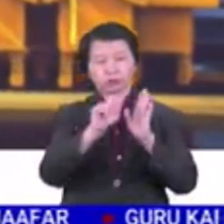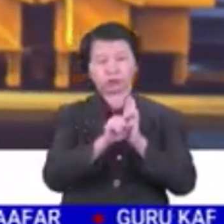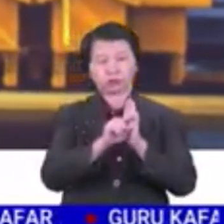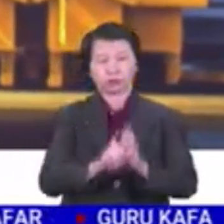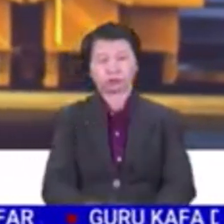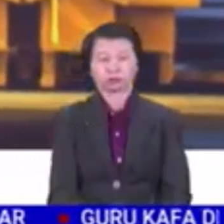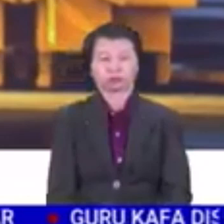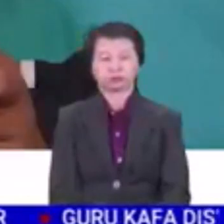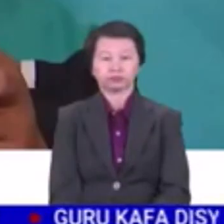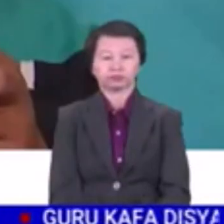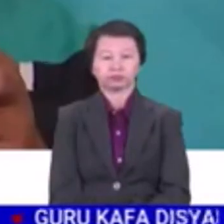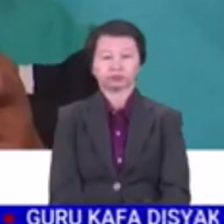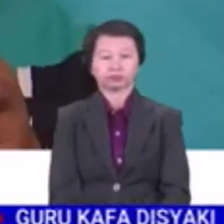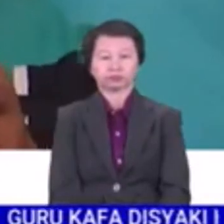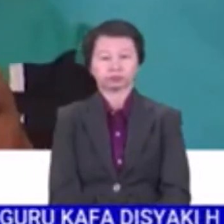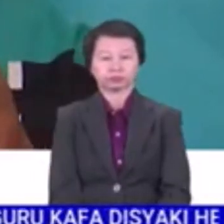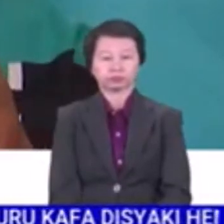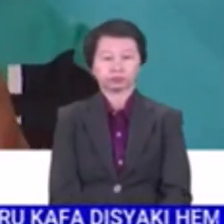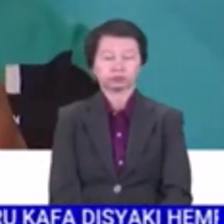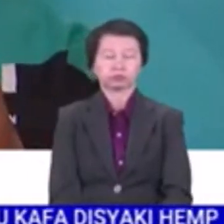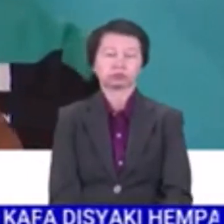belakang.